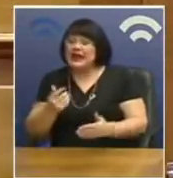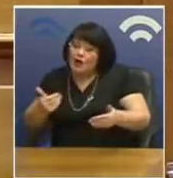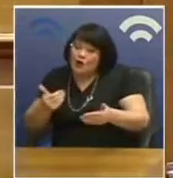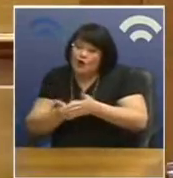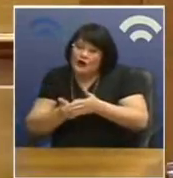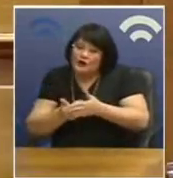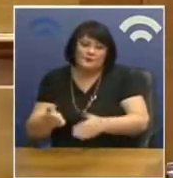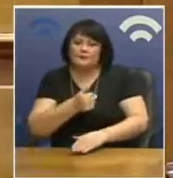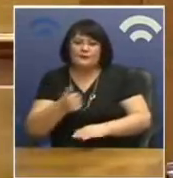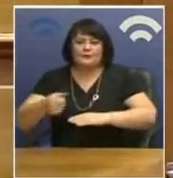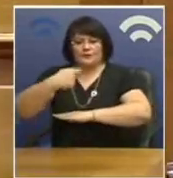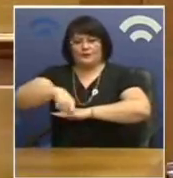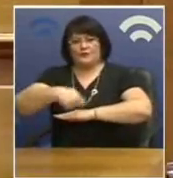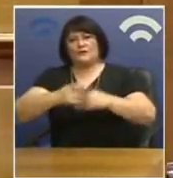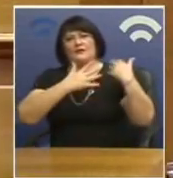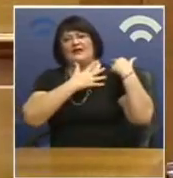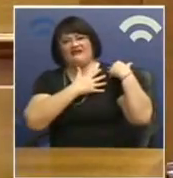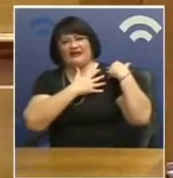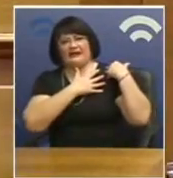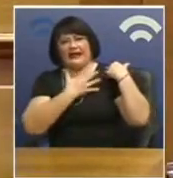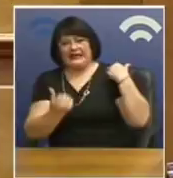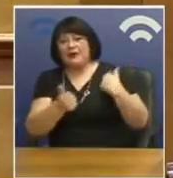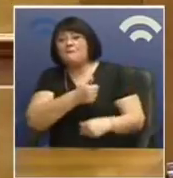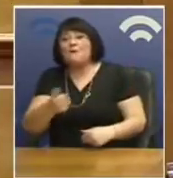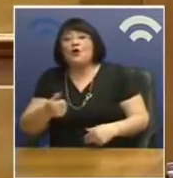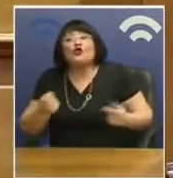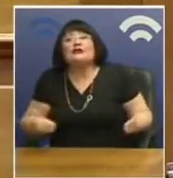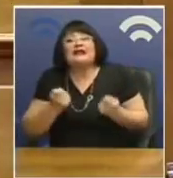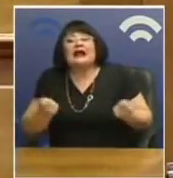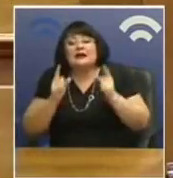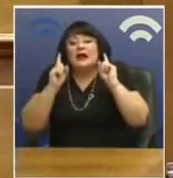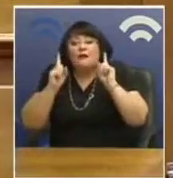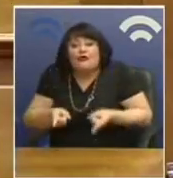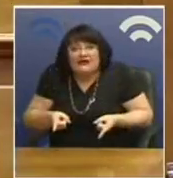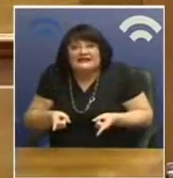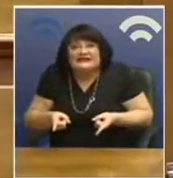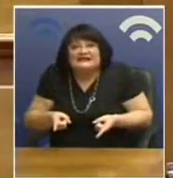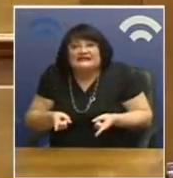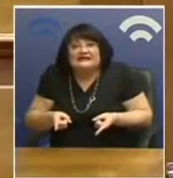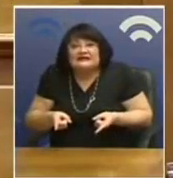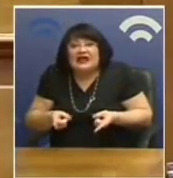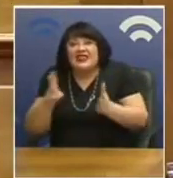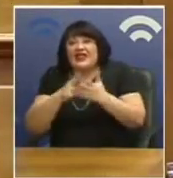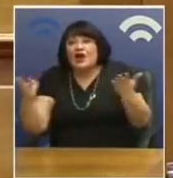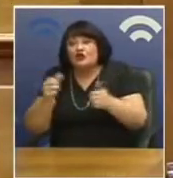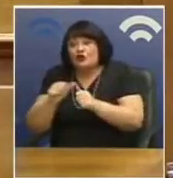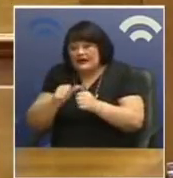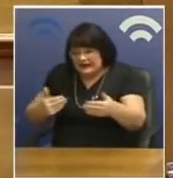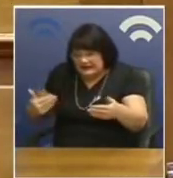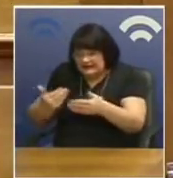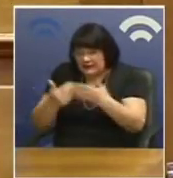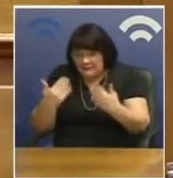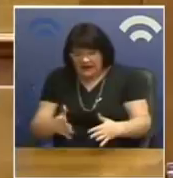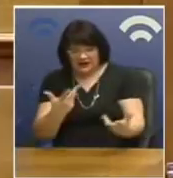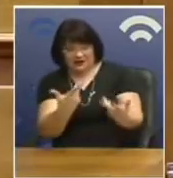λοιπόν που θα κάνει το αρμόδιο δικαστικό όργανο είναι να κρίνει αν πέρασε ή όχι το 18μηνο. Τώρα μας δουλεύετε, αυτό